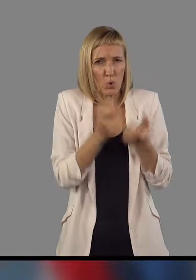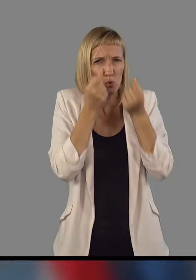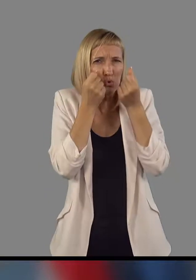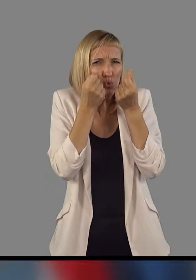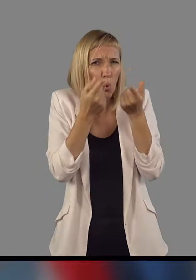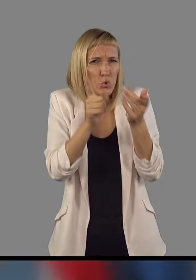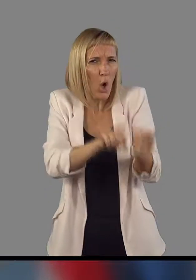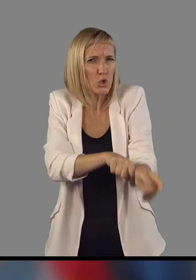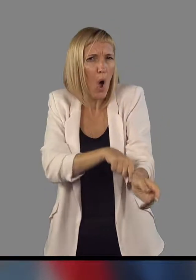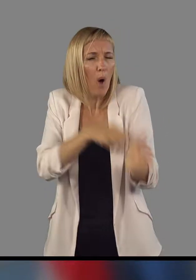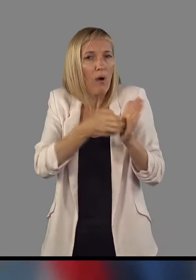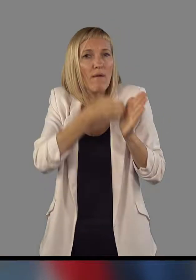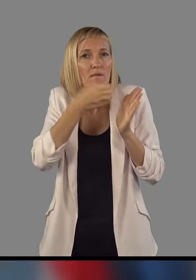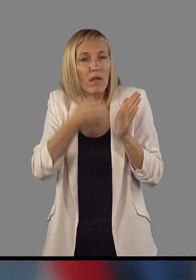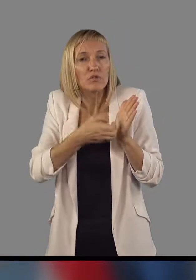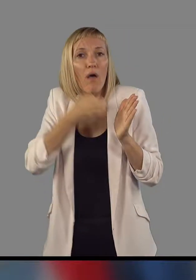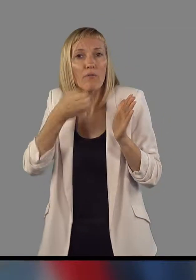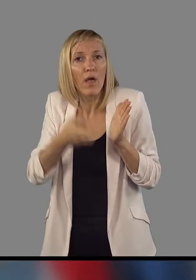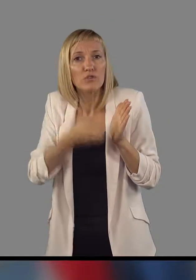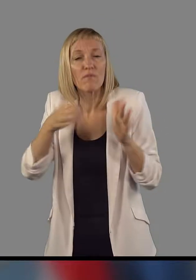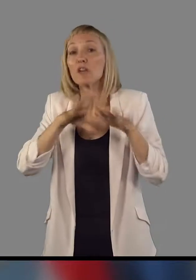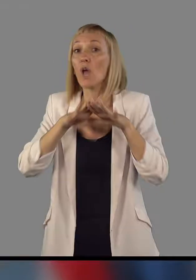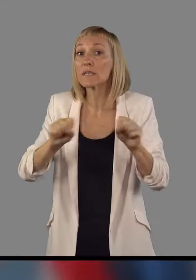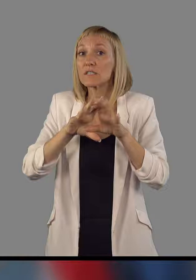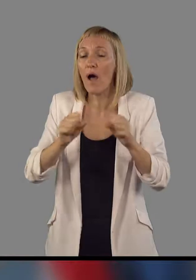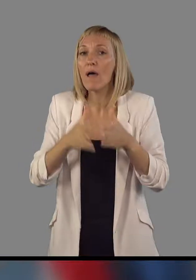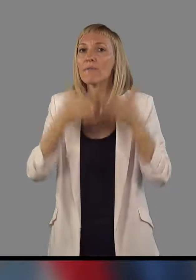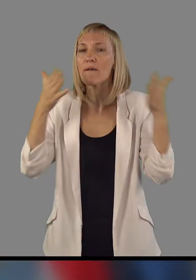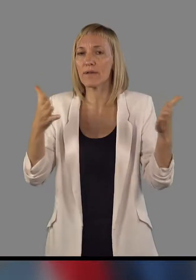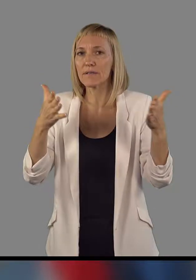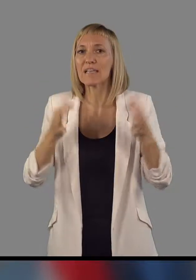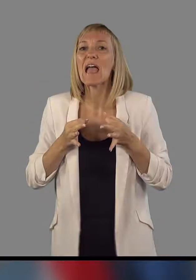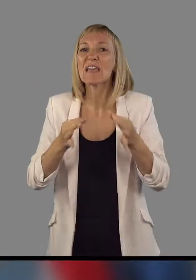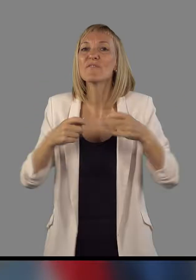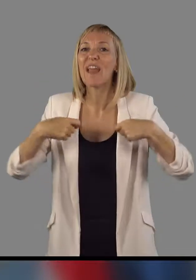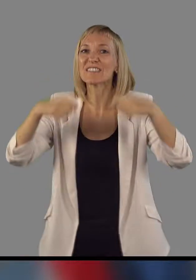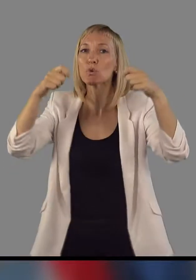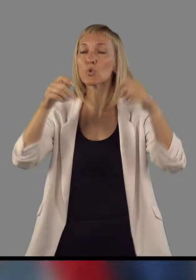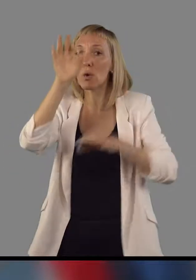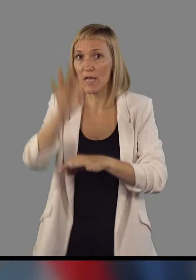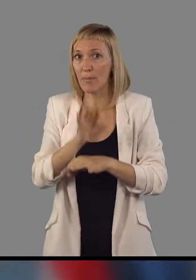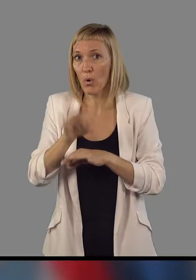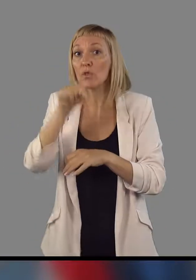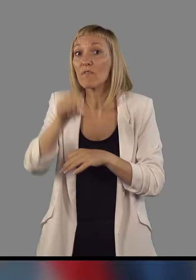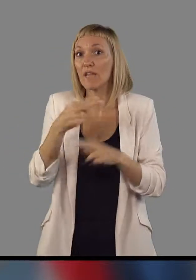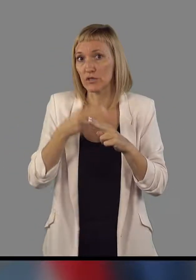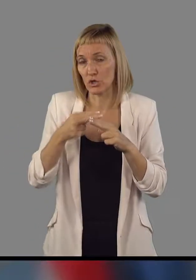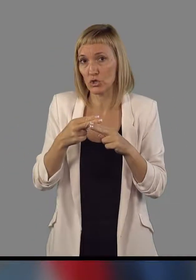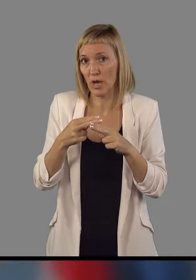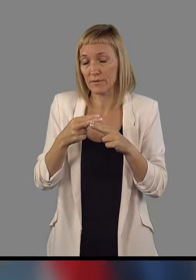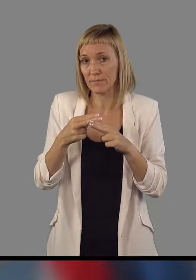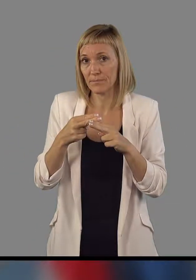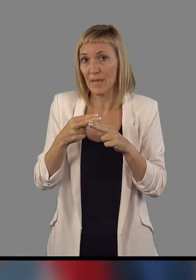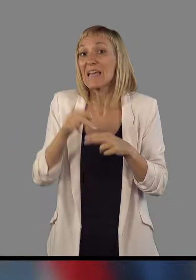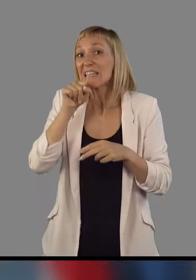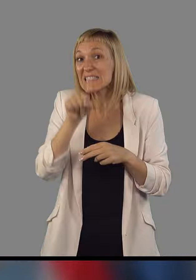nenavadno dolgo zavlačujejo izvajanje velikih infrastrukturnih projektov v tej državi in seveda s